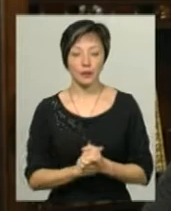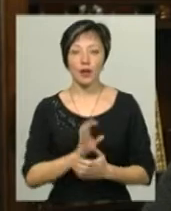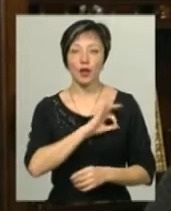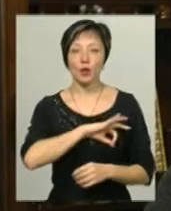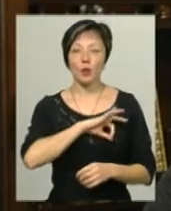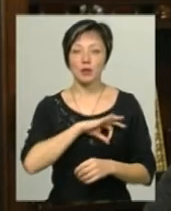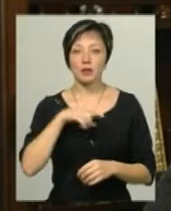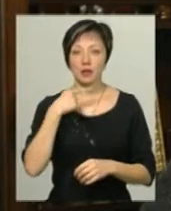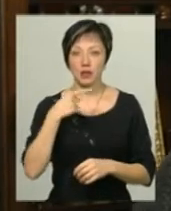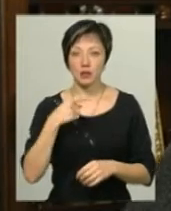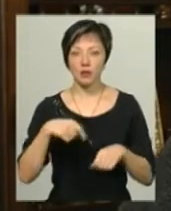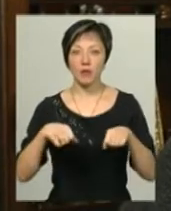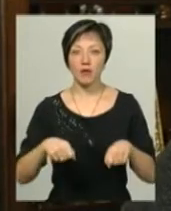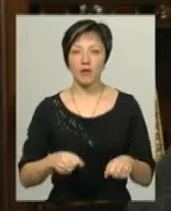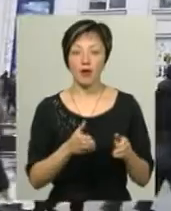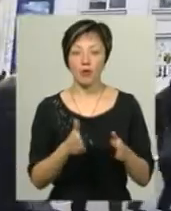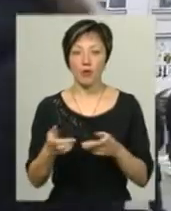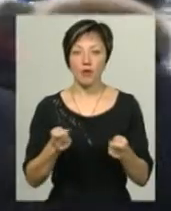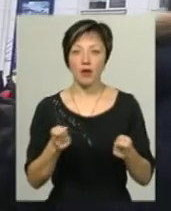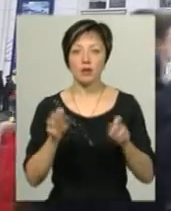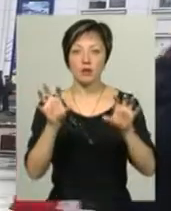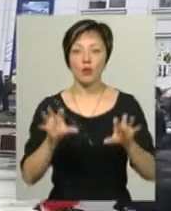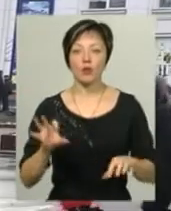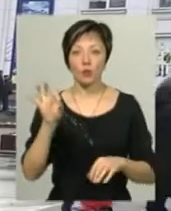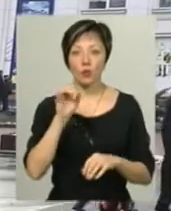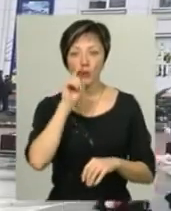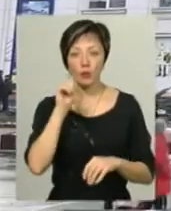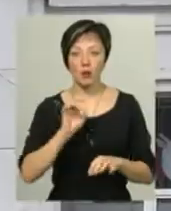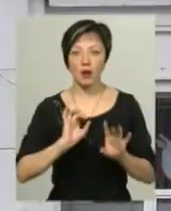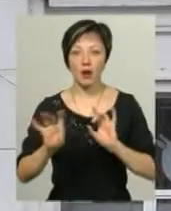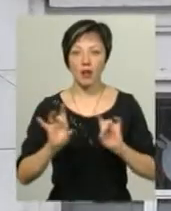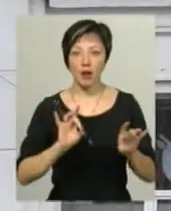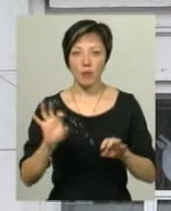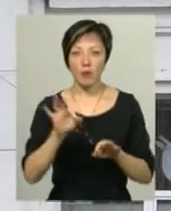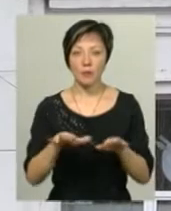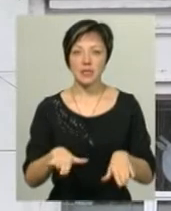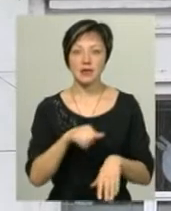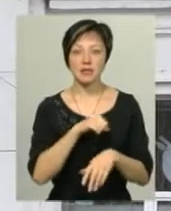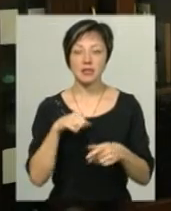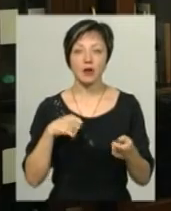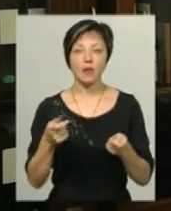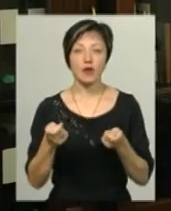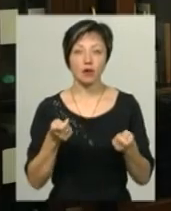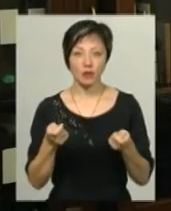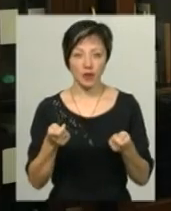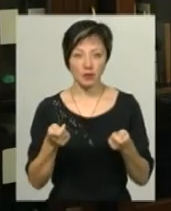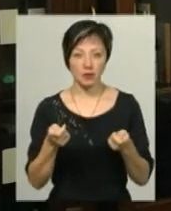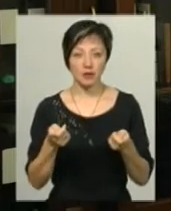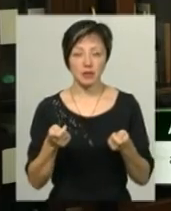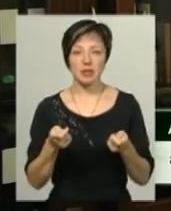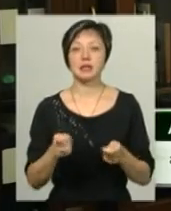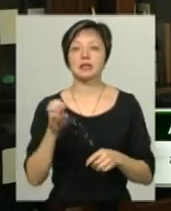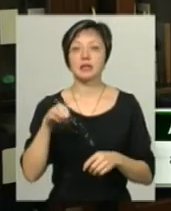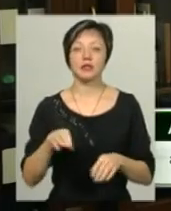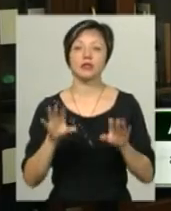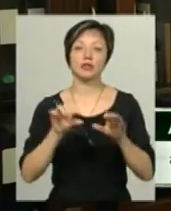Андрій Місяць каже, правове регулювання здійснюється Законом України про рекламу і Законом України про місцеве самоврядування. Стаття 16 Закону про